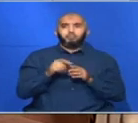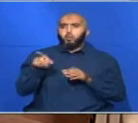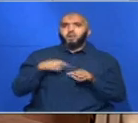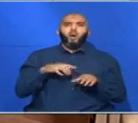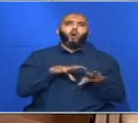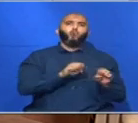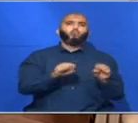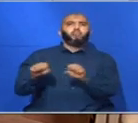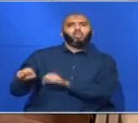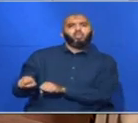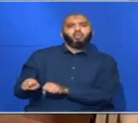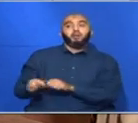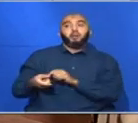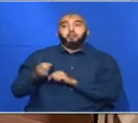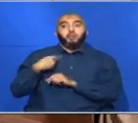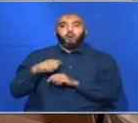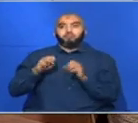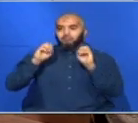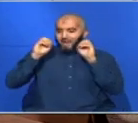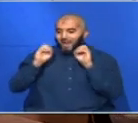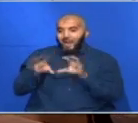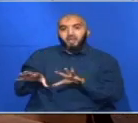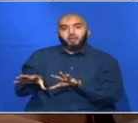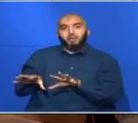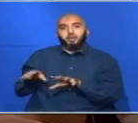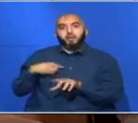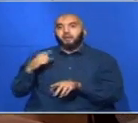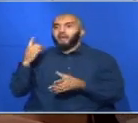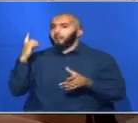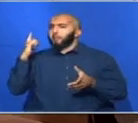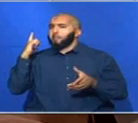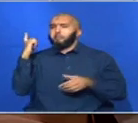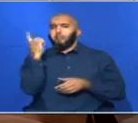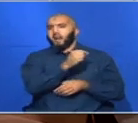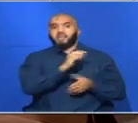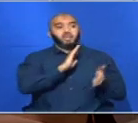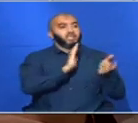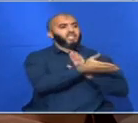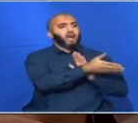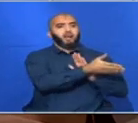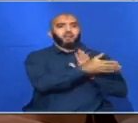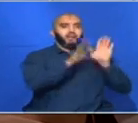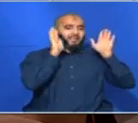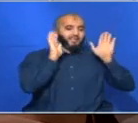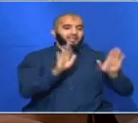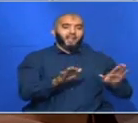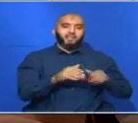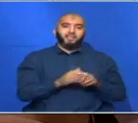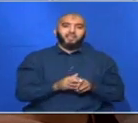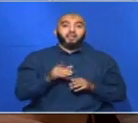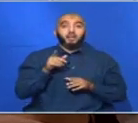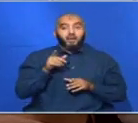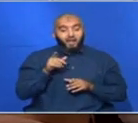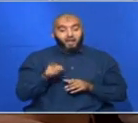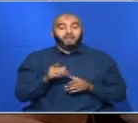مع ذلك البي النداء لانني ذكرت ربي عندما يقول ان الصلاه كانت